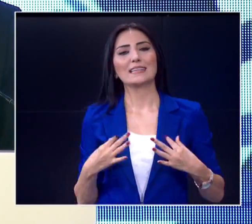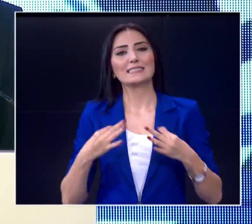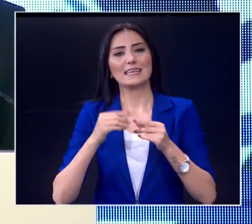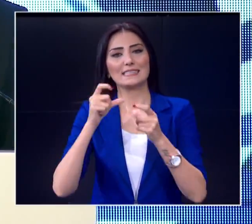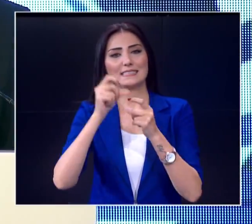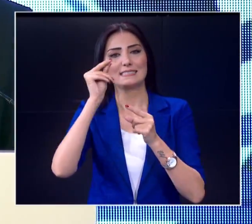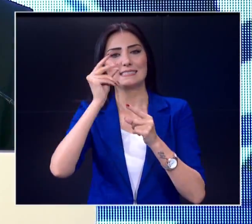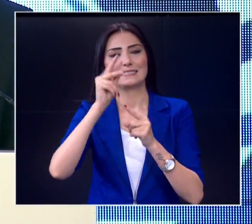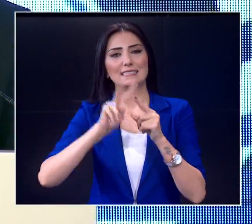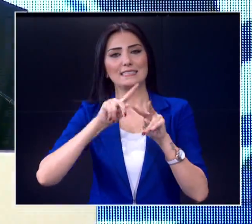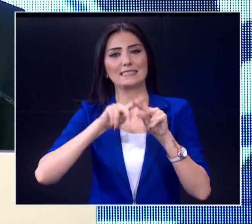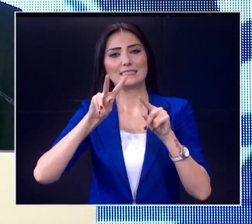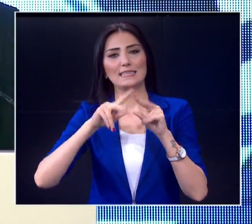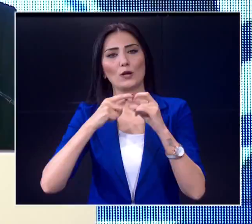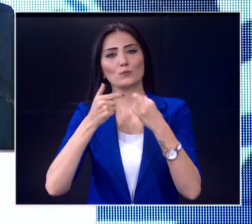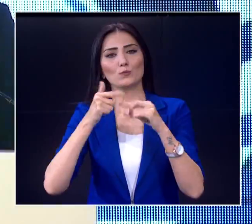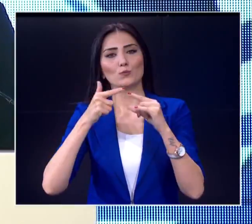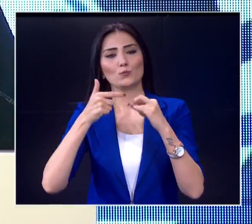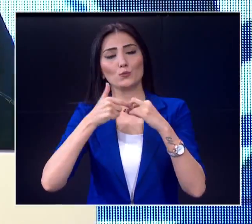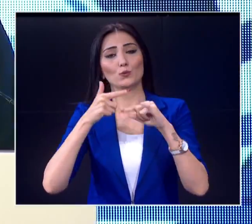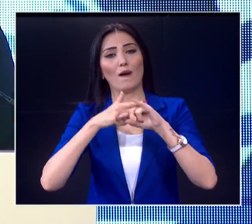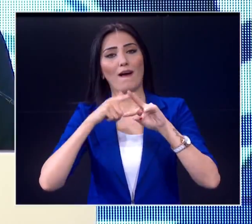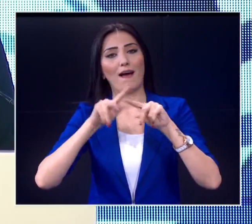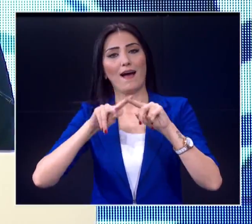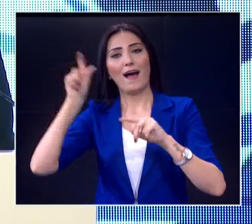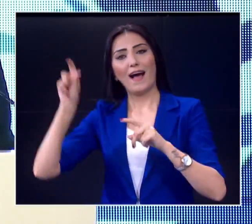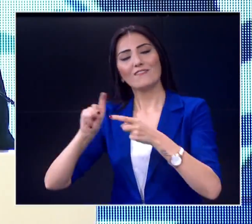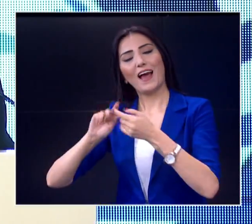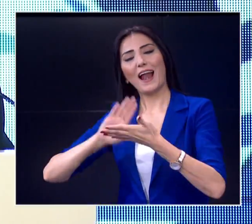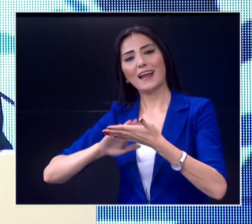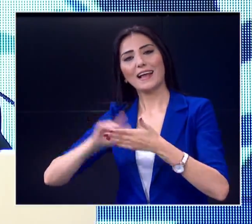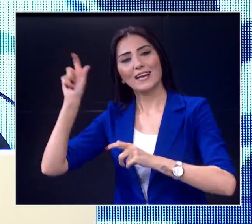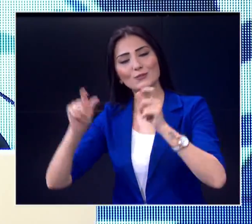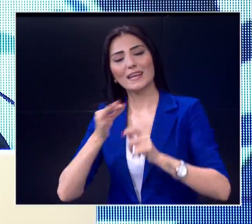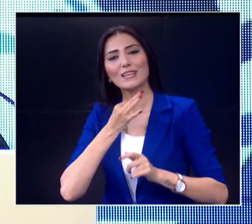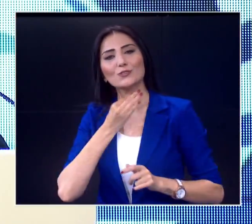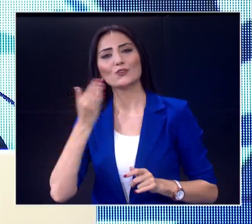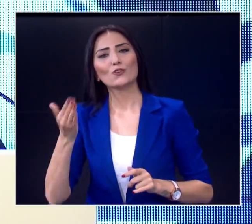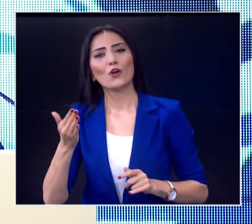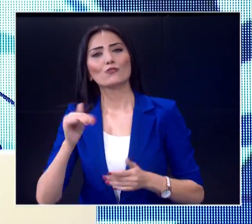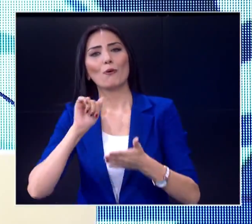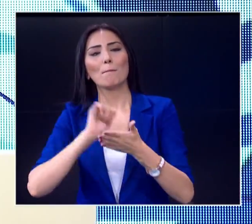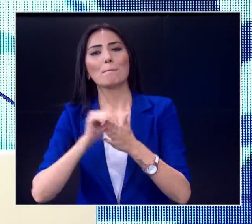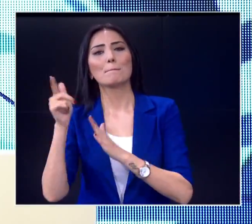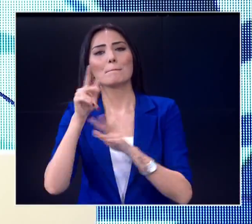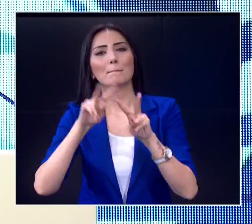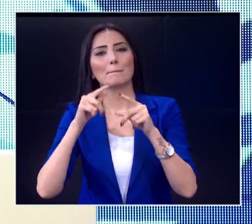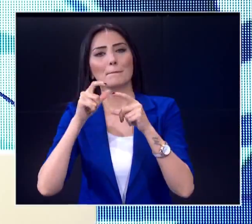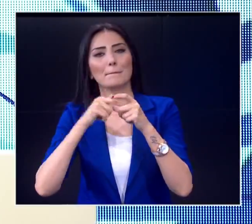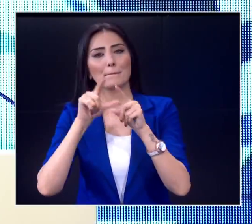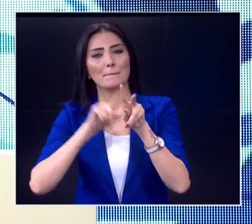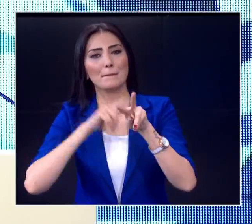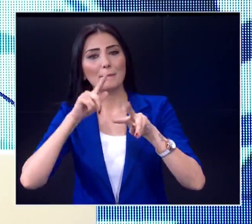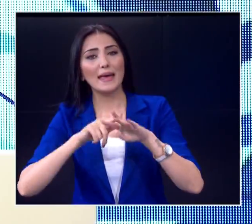Sinan Burhan ve arkadaşlarına da teşekkür ediyorum. Medya dünyası